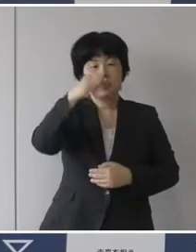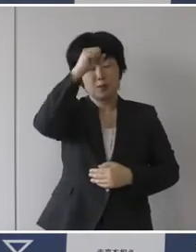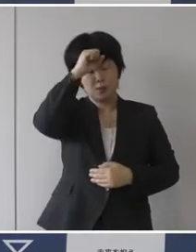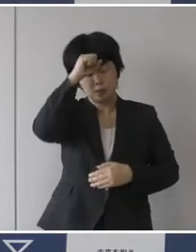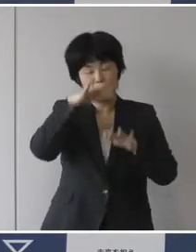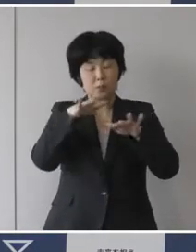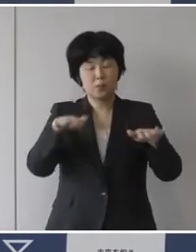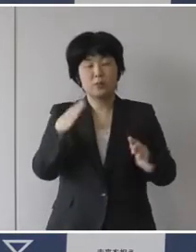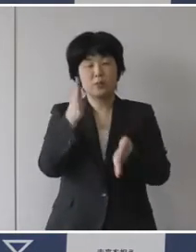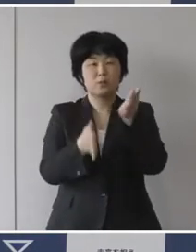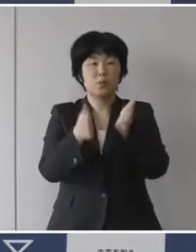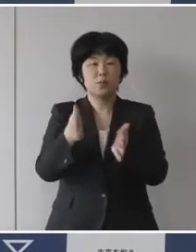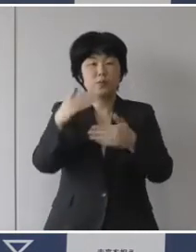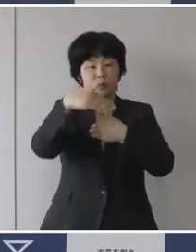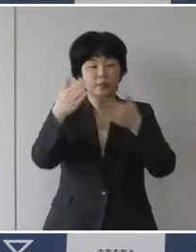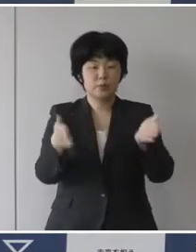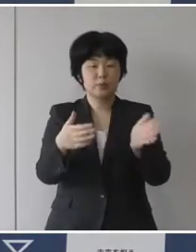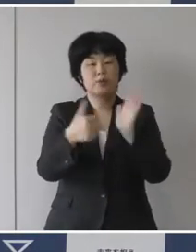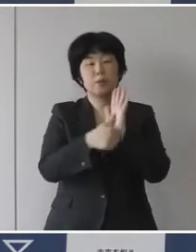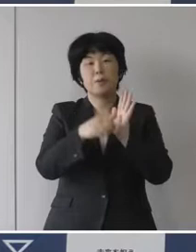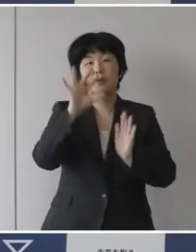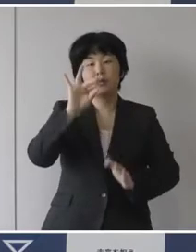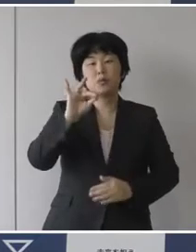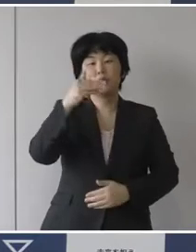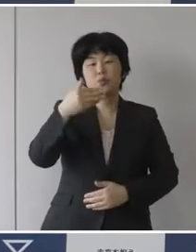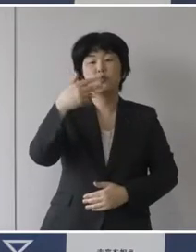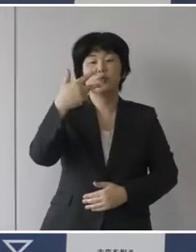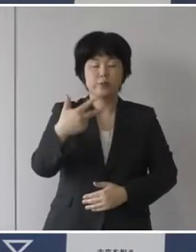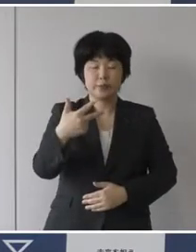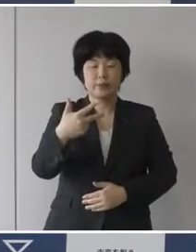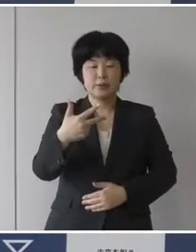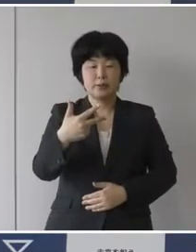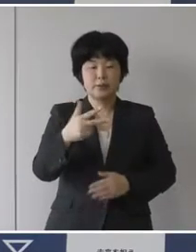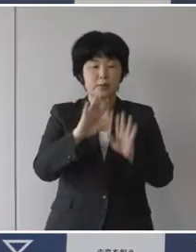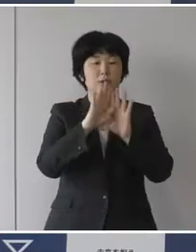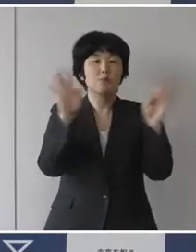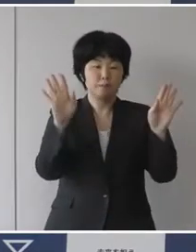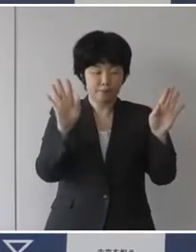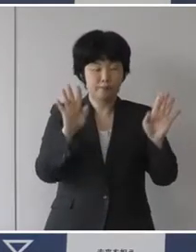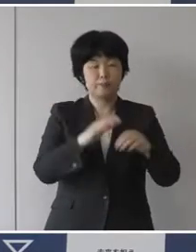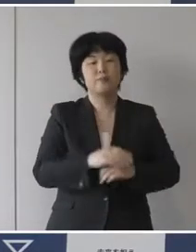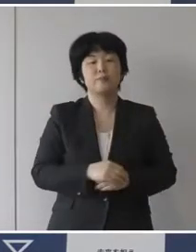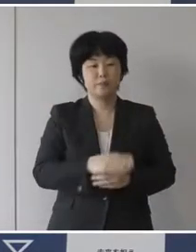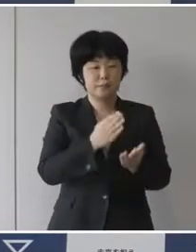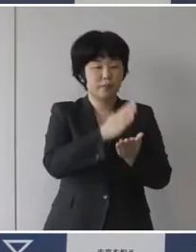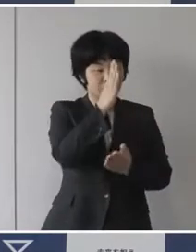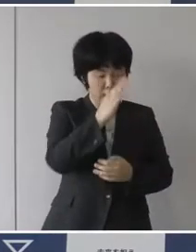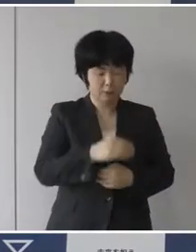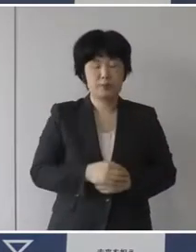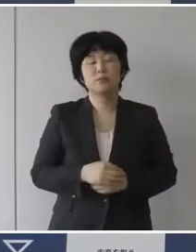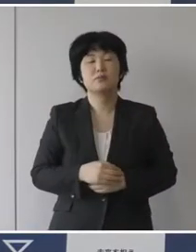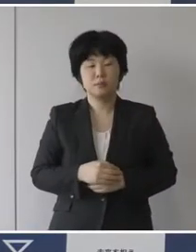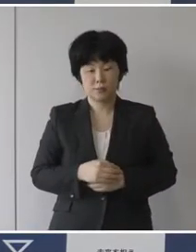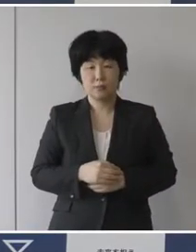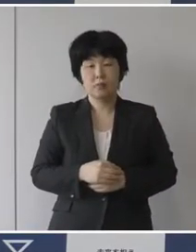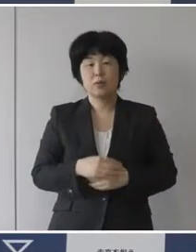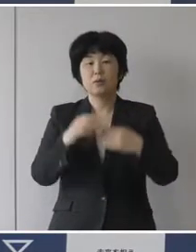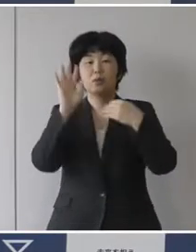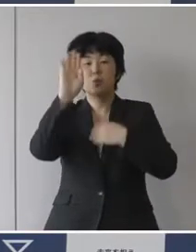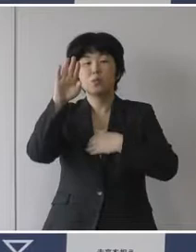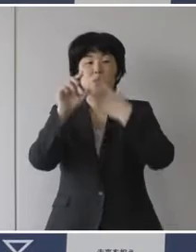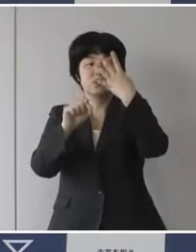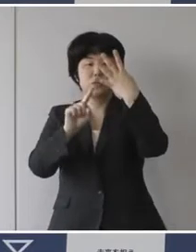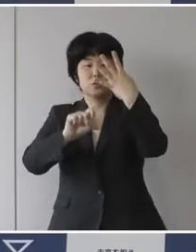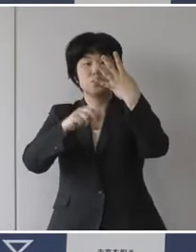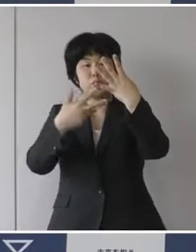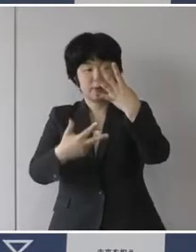オープンします。このことにつきまして市長お願いします。 はい、4月の18日に、市内3カ所目